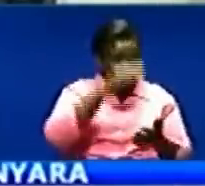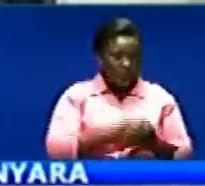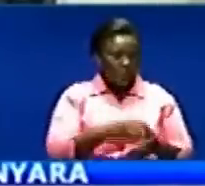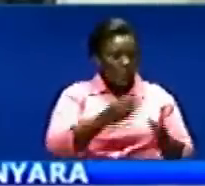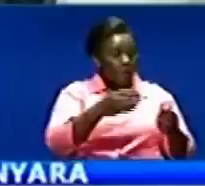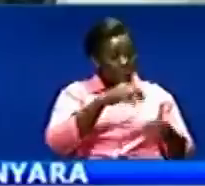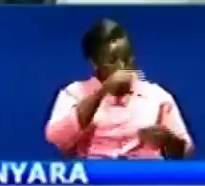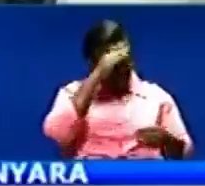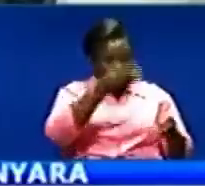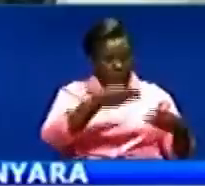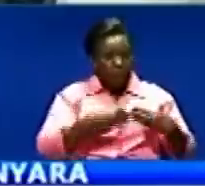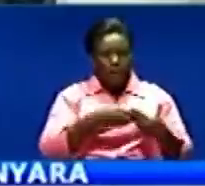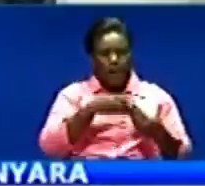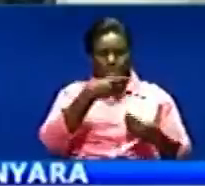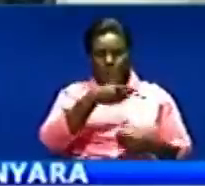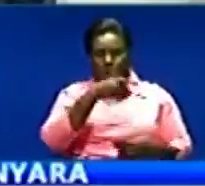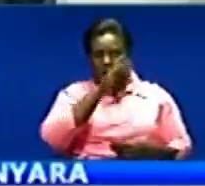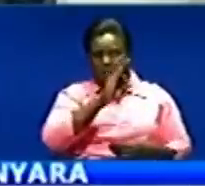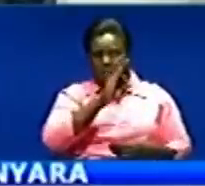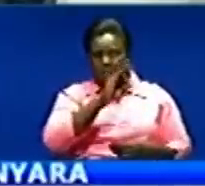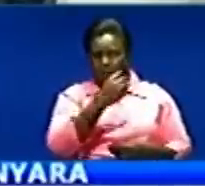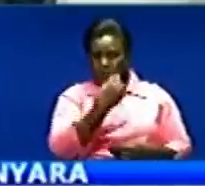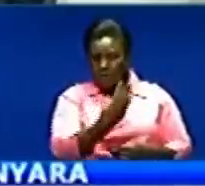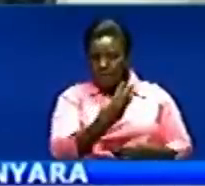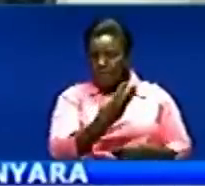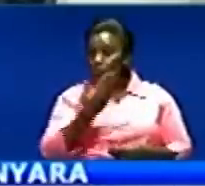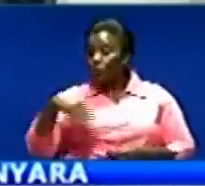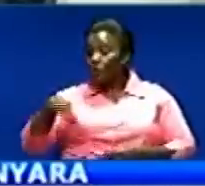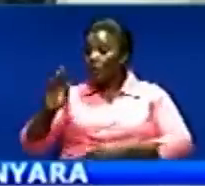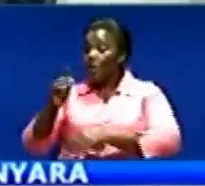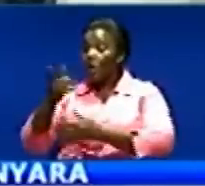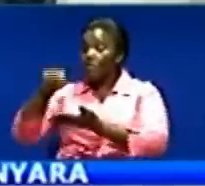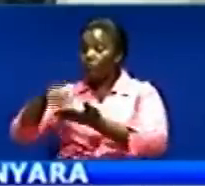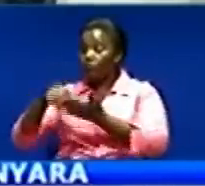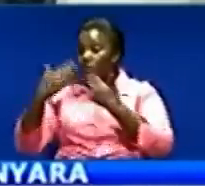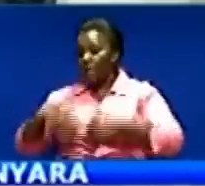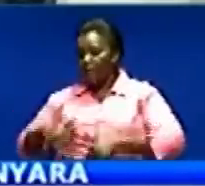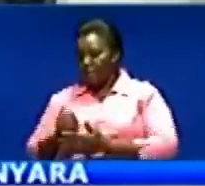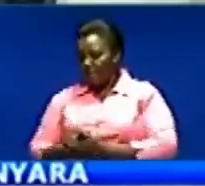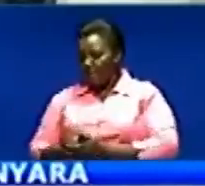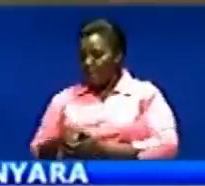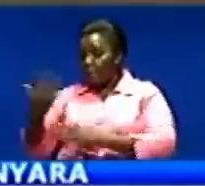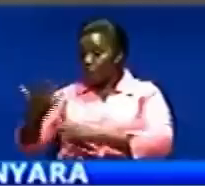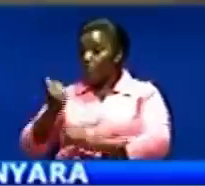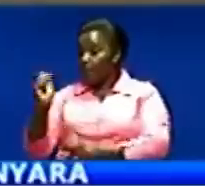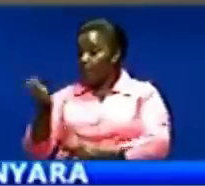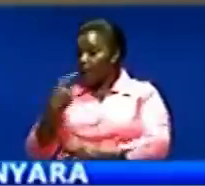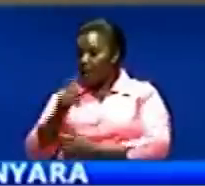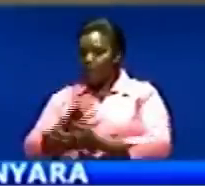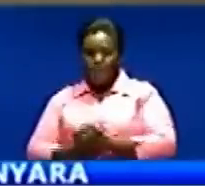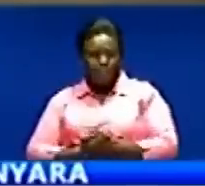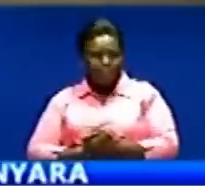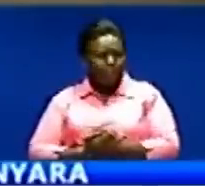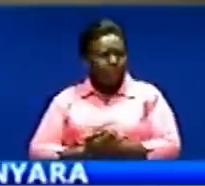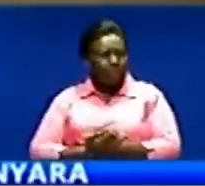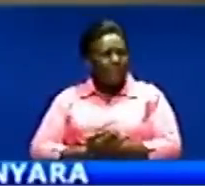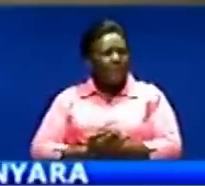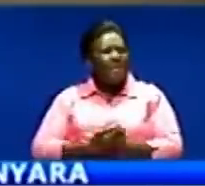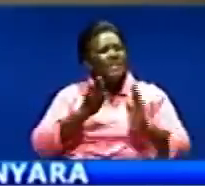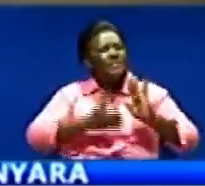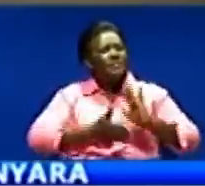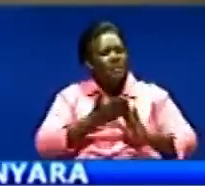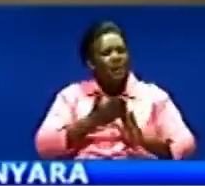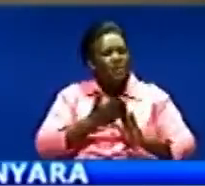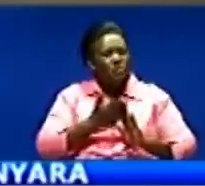PF3 na baadaye tukampeleka kituo cha afya hapo Katesh akapata matibabu. Lakini nini inaweza kuwa chanzo